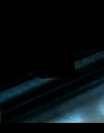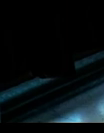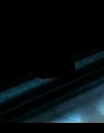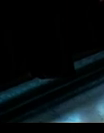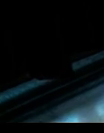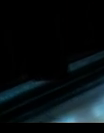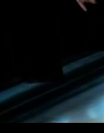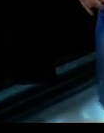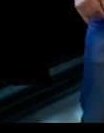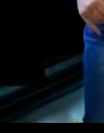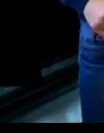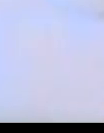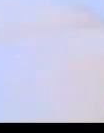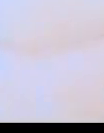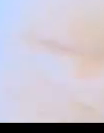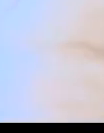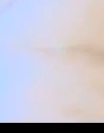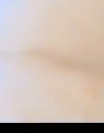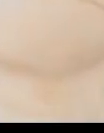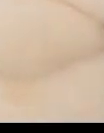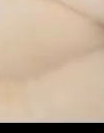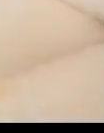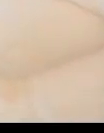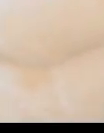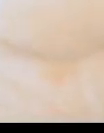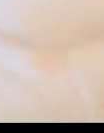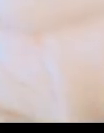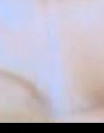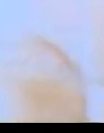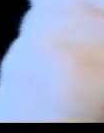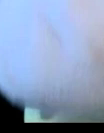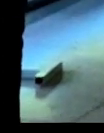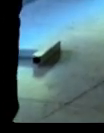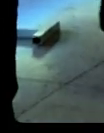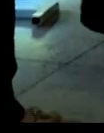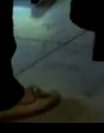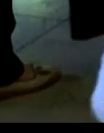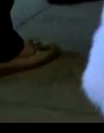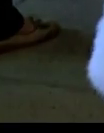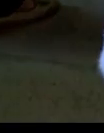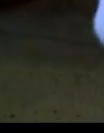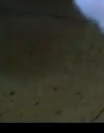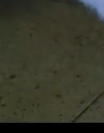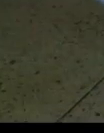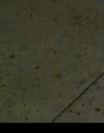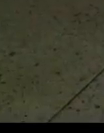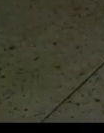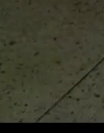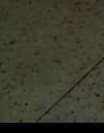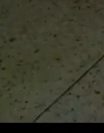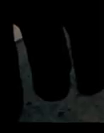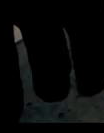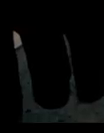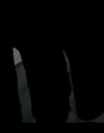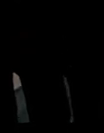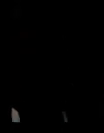Роскошная шуба – мечта любой женщины. Как качественные и теплые, давно зарекомендовали себя шубы компании «Белка» и «Вятские меха». Любительницы тепло, а главное красиво